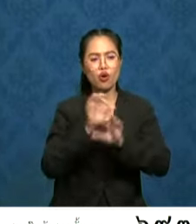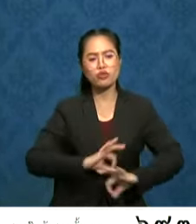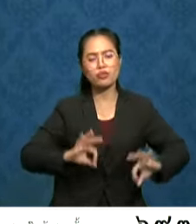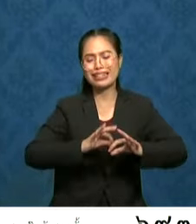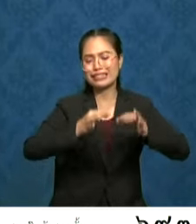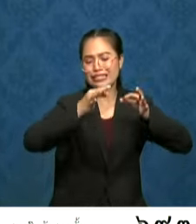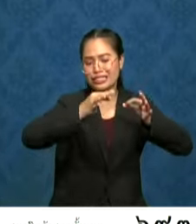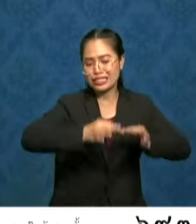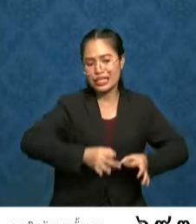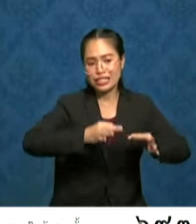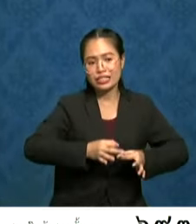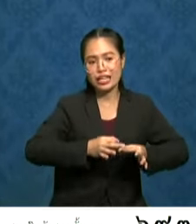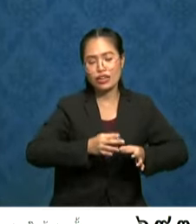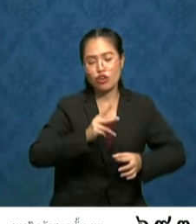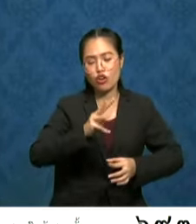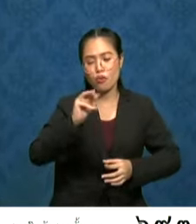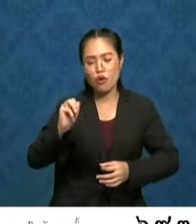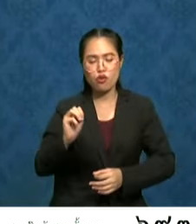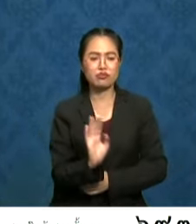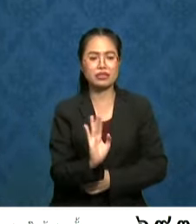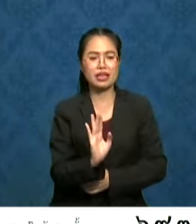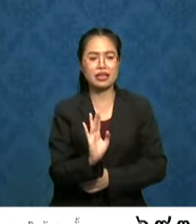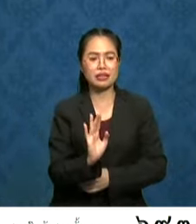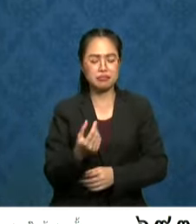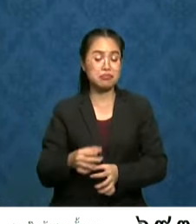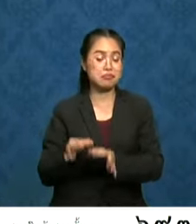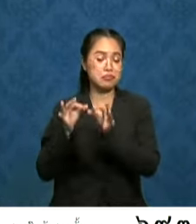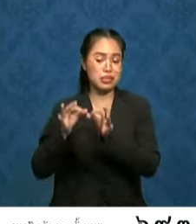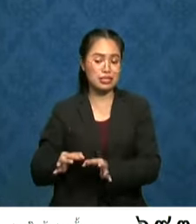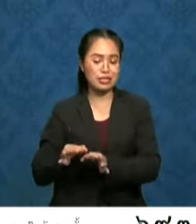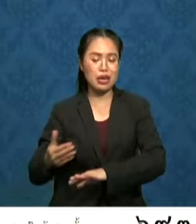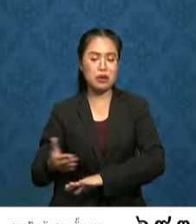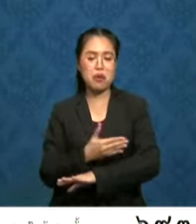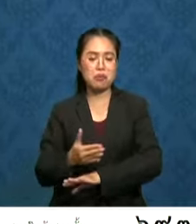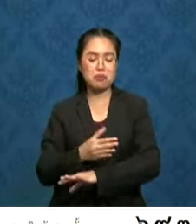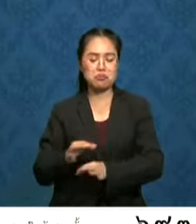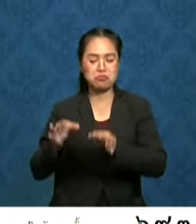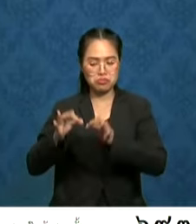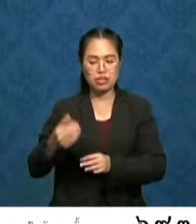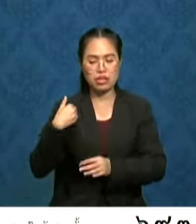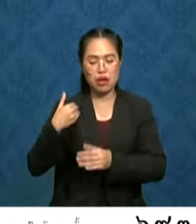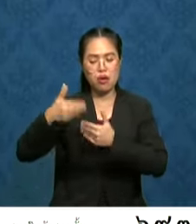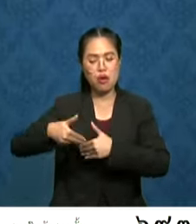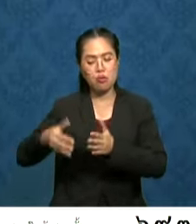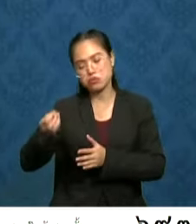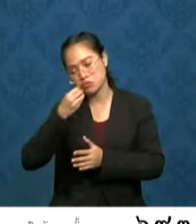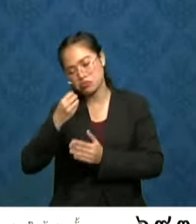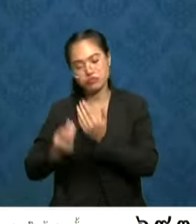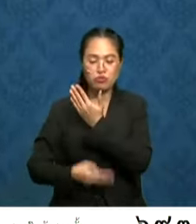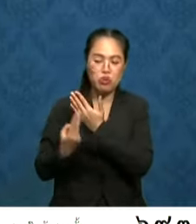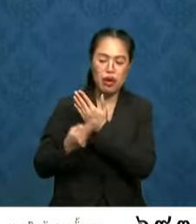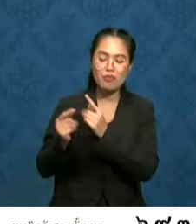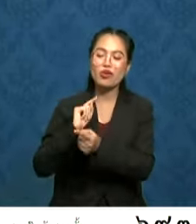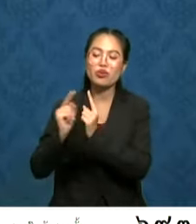สินใจกันบนโต๊ะที่ประชุมครมแต่ว่าไปถูกตัดสินใจมาแล้วจากที่อื่นนะคะอย่างเช่นในห้องอาหารโรงแรมต่างๆใน